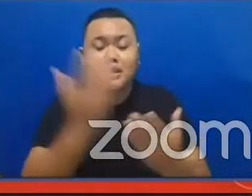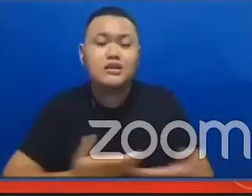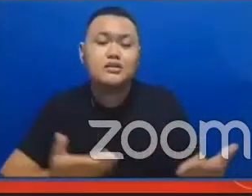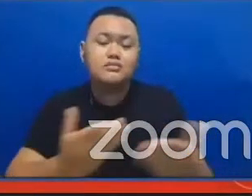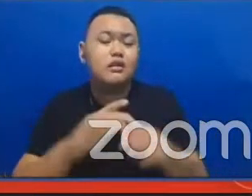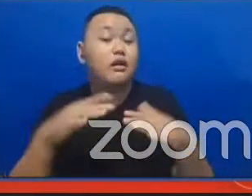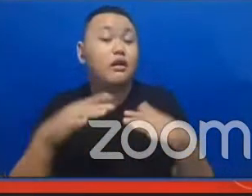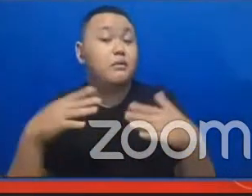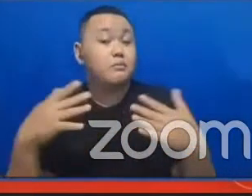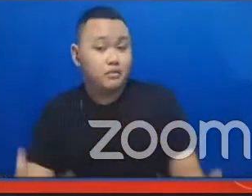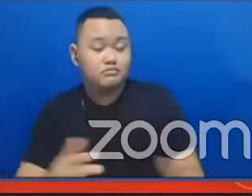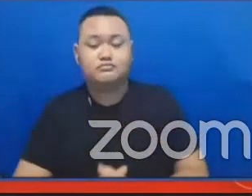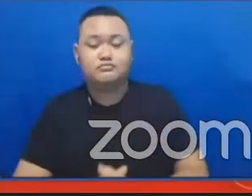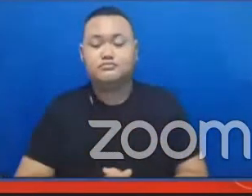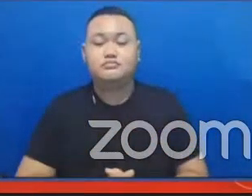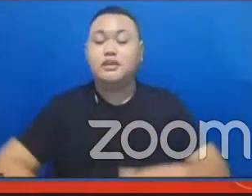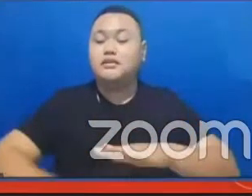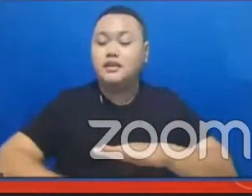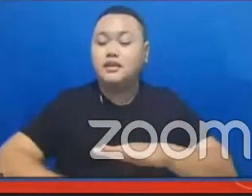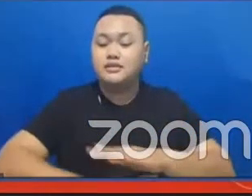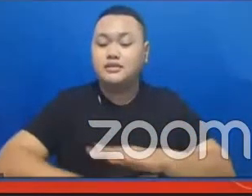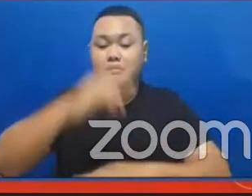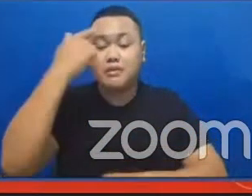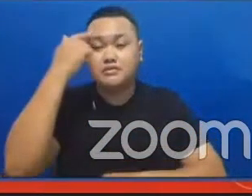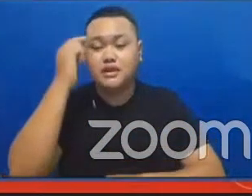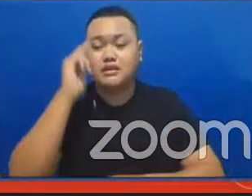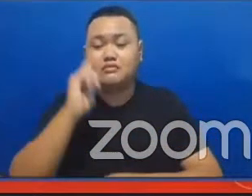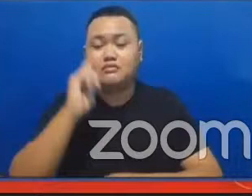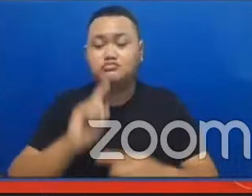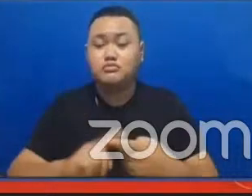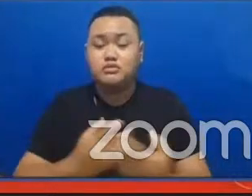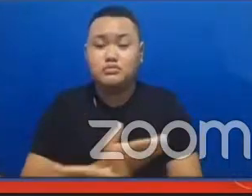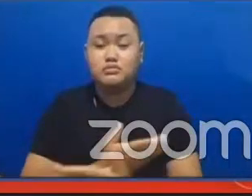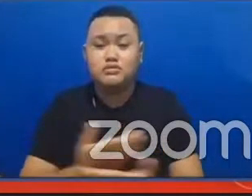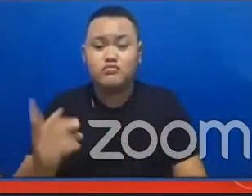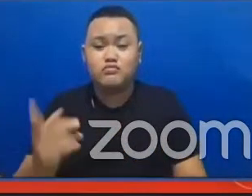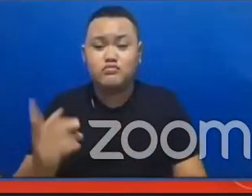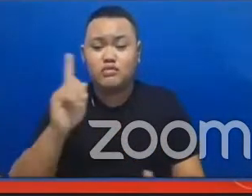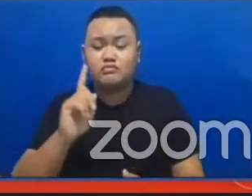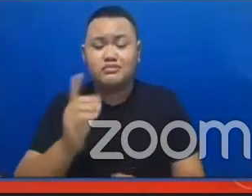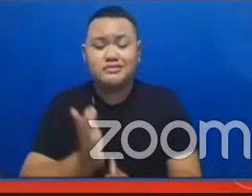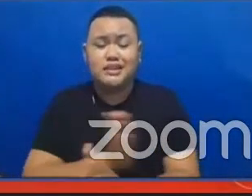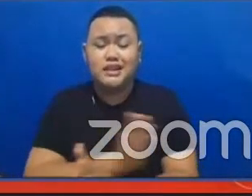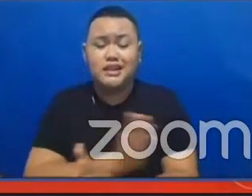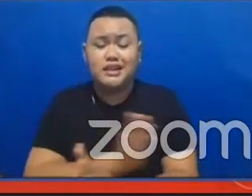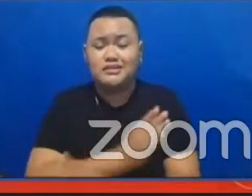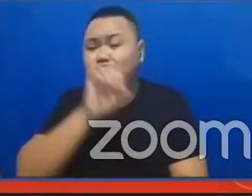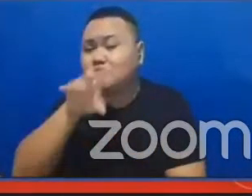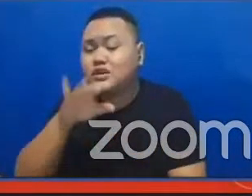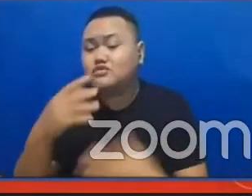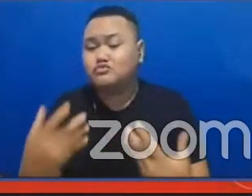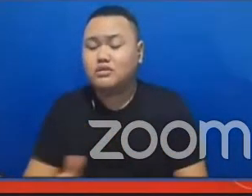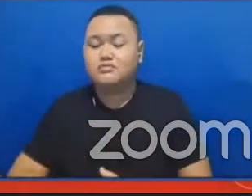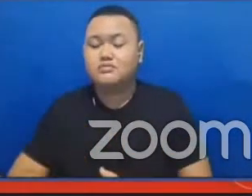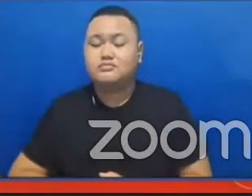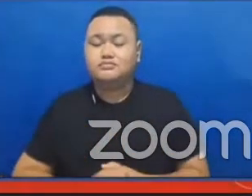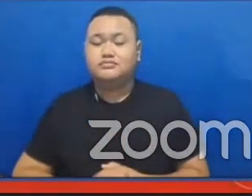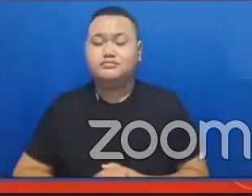Ya, ada banyak sekali bahan-bahan yang tadi disampaikan dari teman-teman sana,